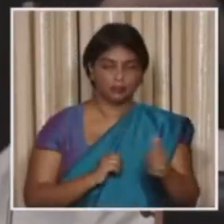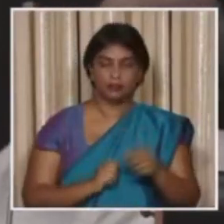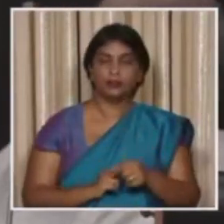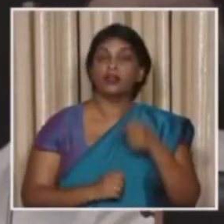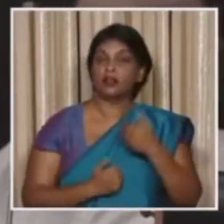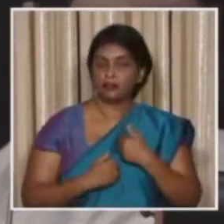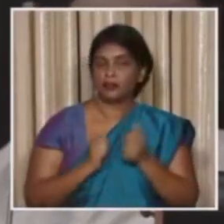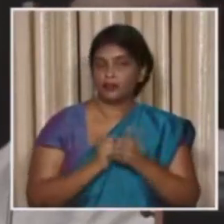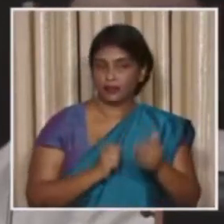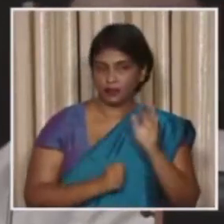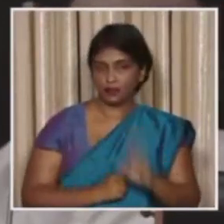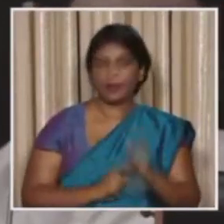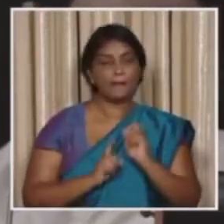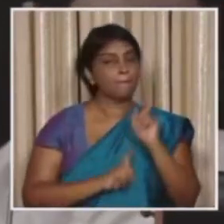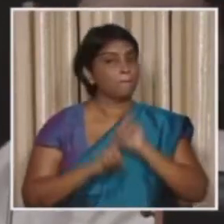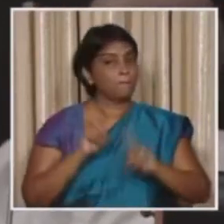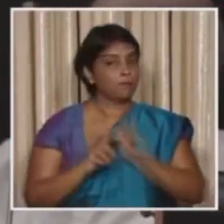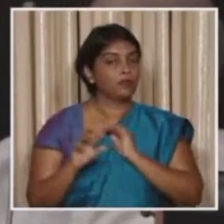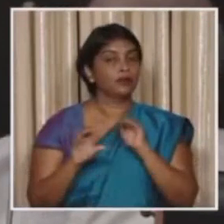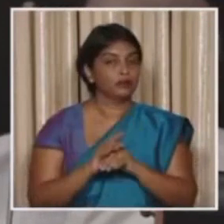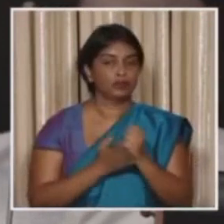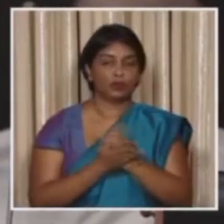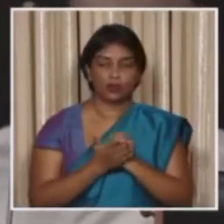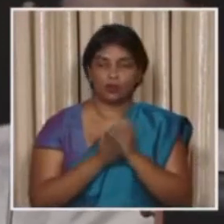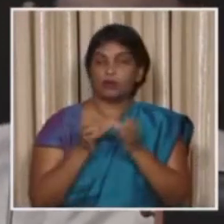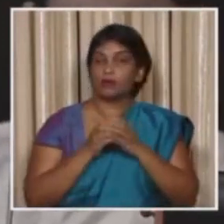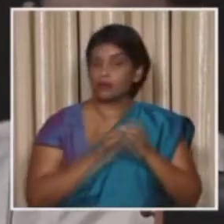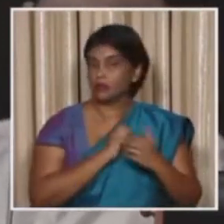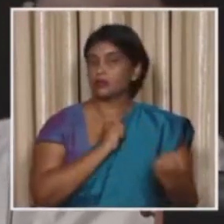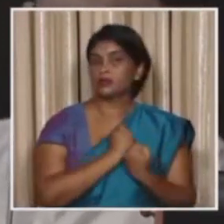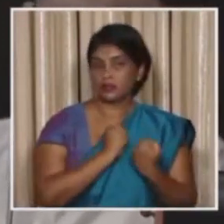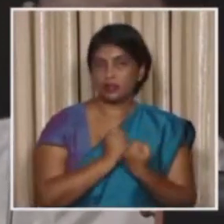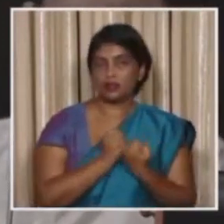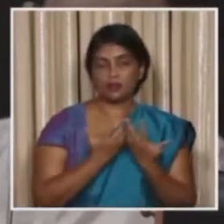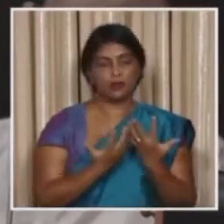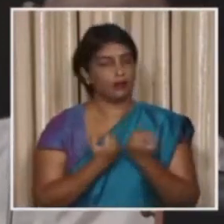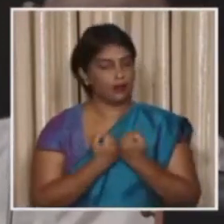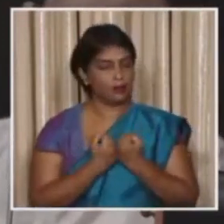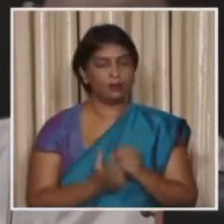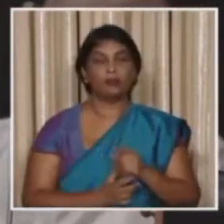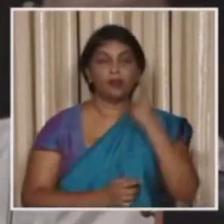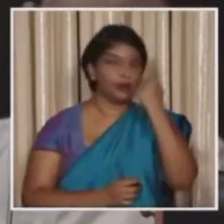කැඳවීමට අප පියවර ගන්නවා. පාර්ලිමේන්තුවේ නියෝජ කරන සියලු පක්ෂවල සහය මිට ලබා ගන්නවා.